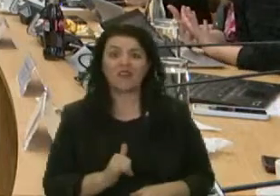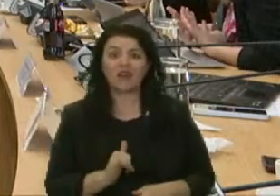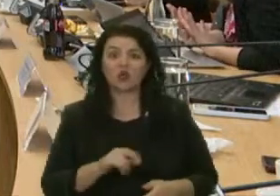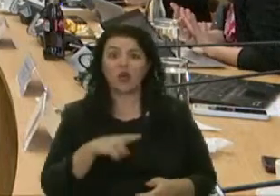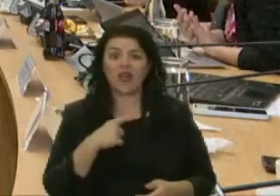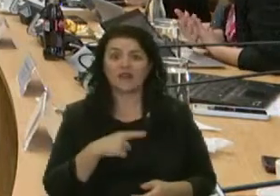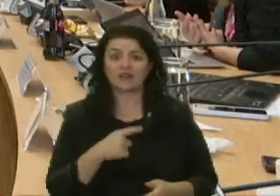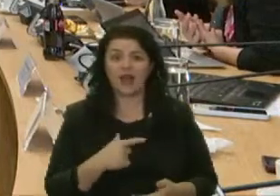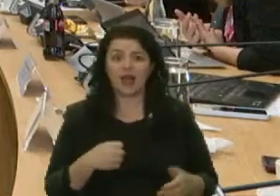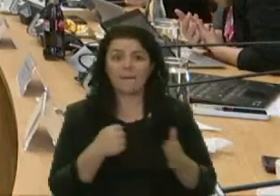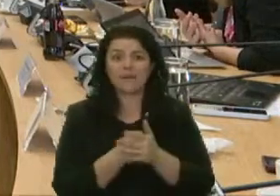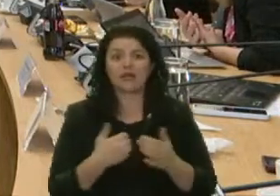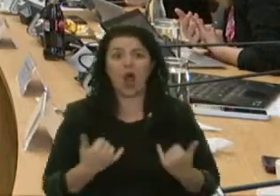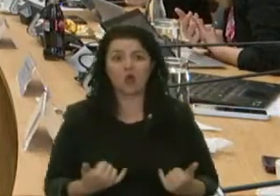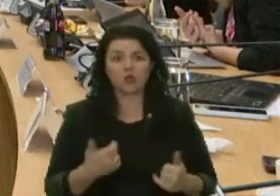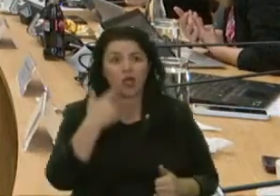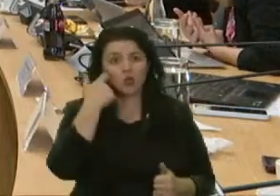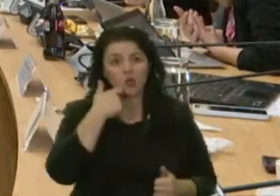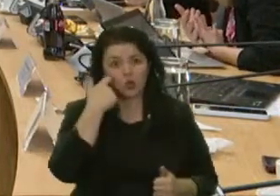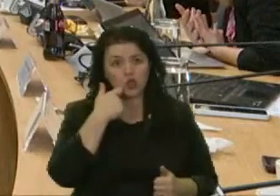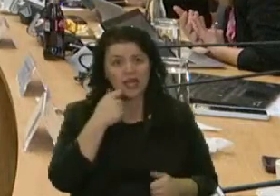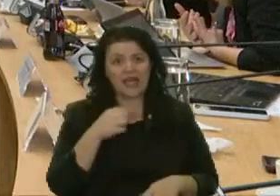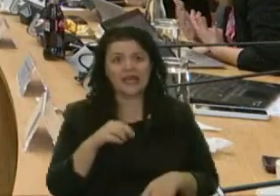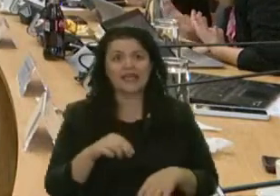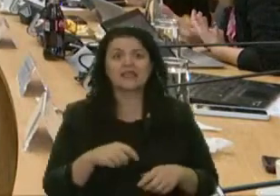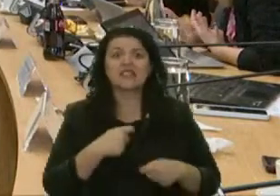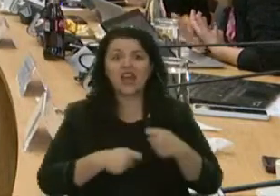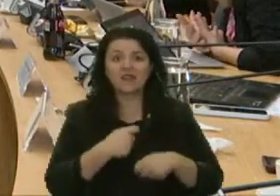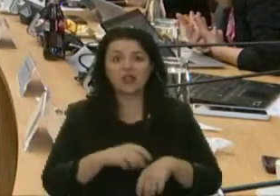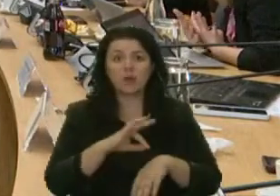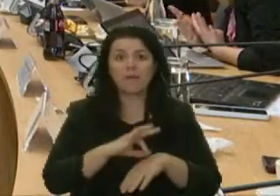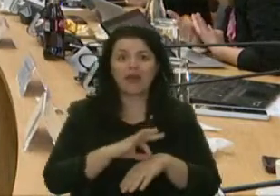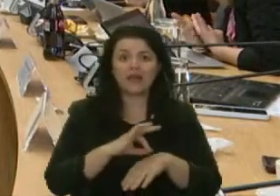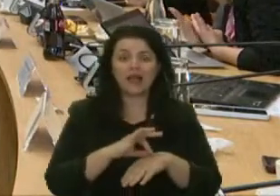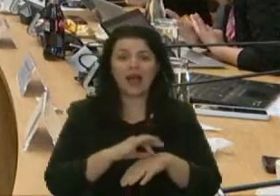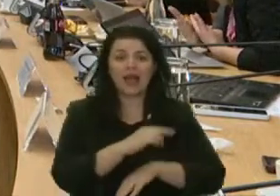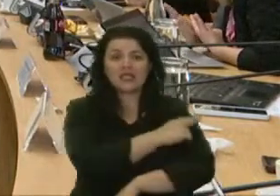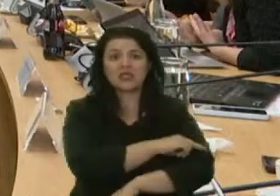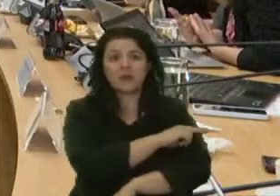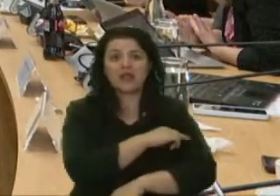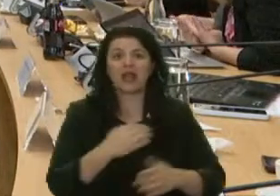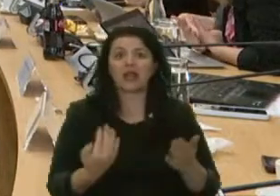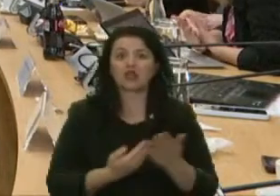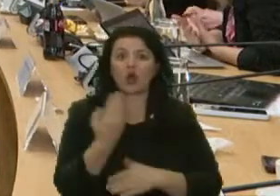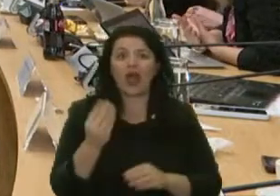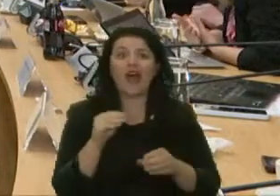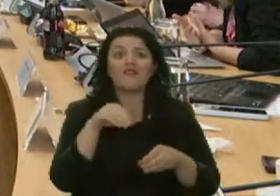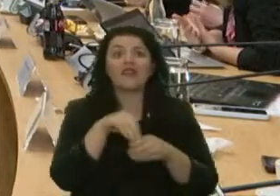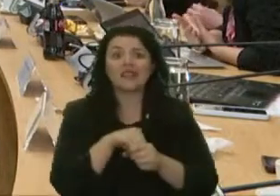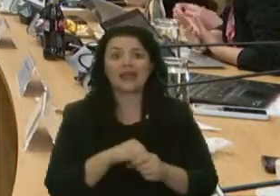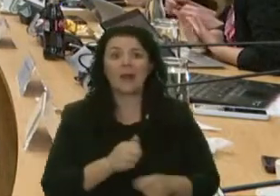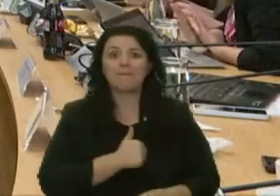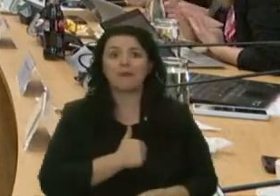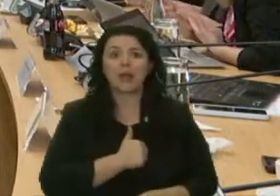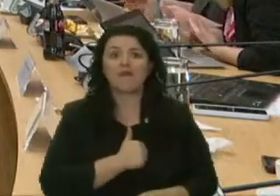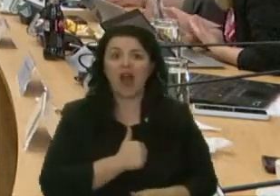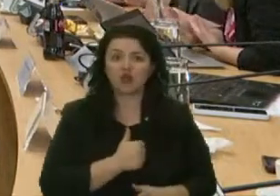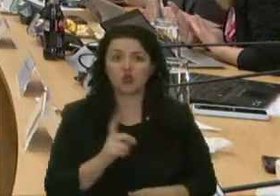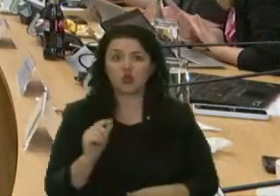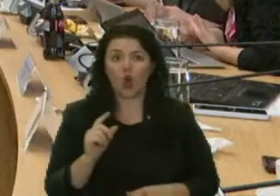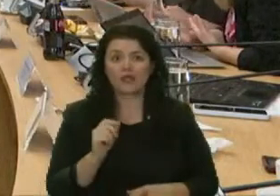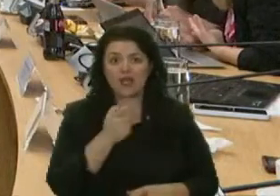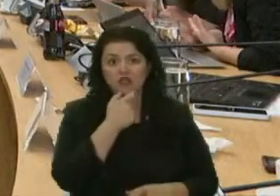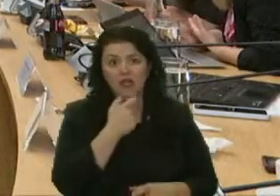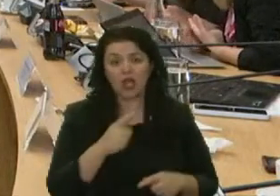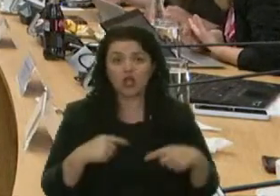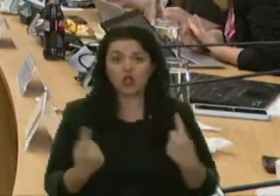că până acum la Cluj Napoca în servicii medicale în spitale noi a investit doar privat în ultimii 20 de ani și deși